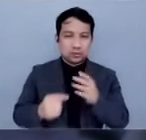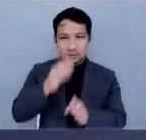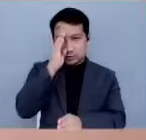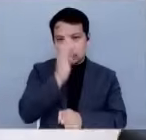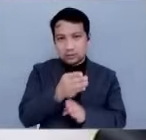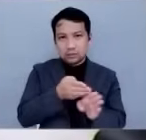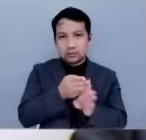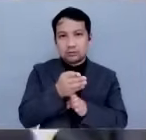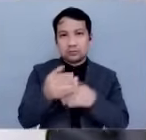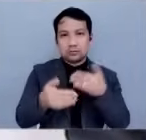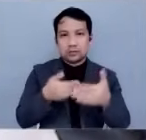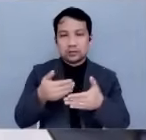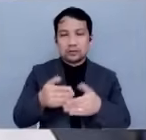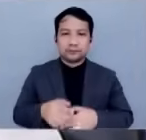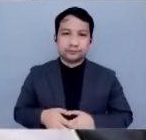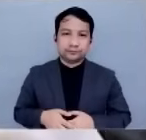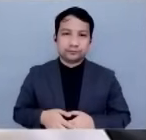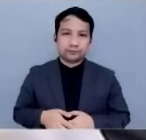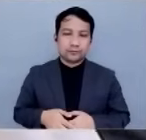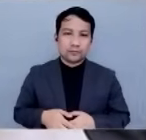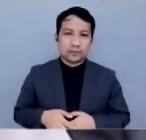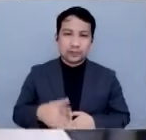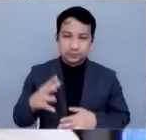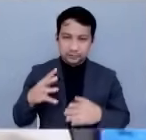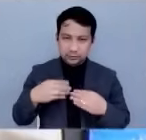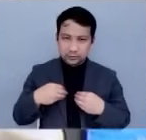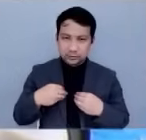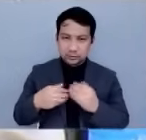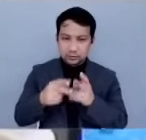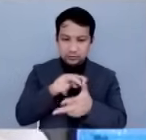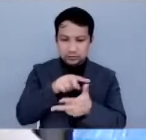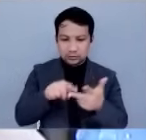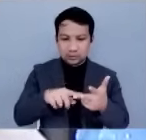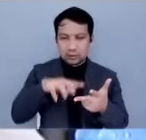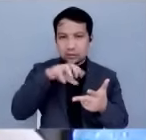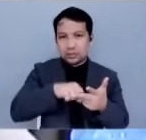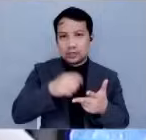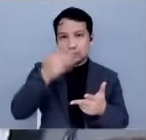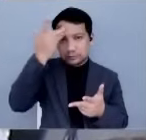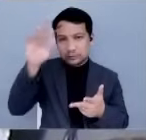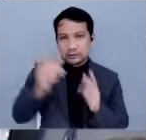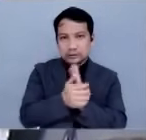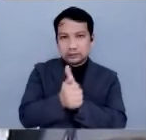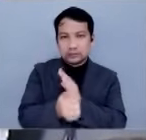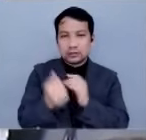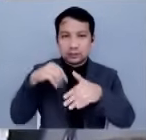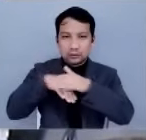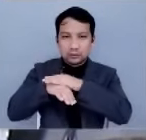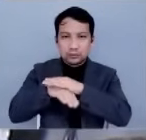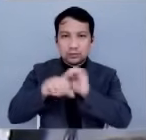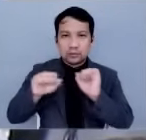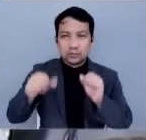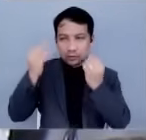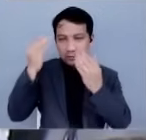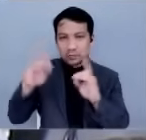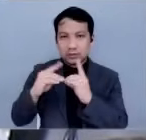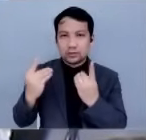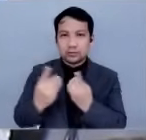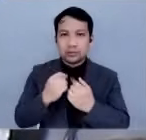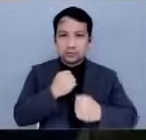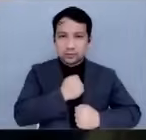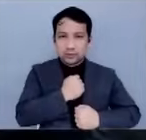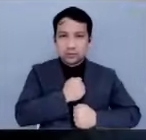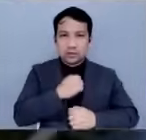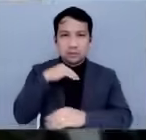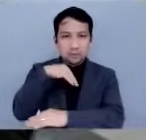next. Aminado ang mga otoridad na matinik ang tatlong nalambat nilang hackers dahil na-access nila pati ang ilang ahensya ng militar at mga bangko.